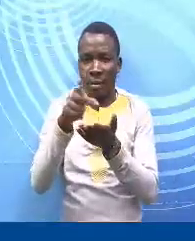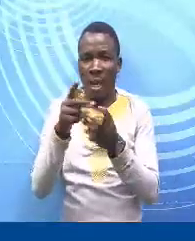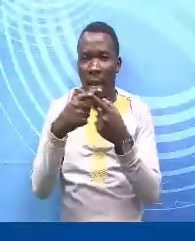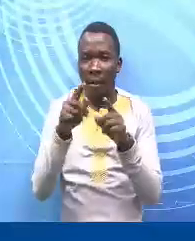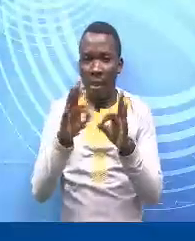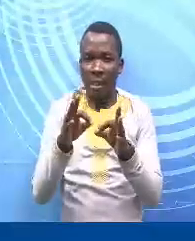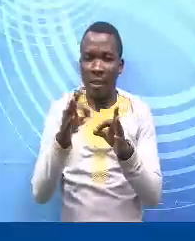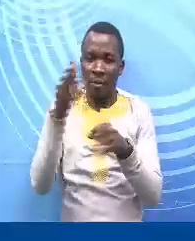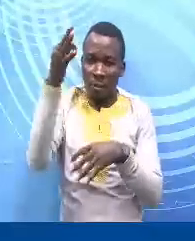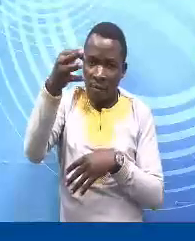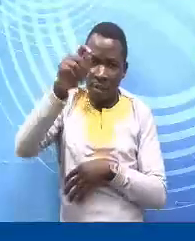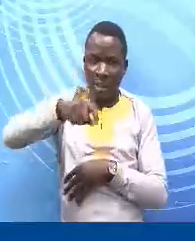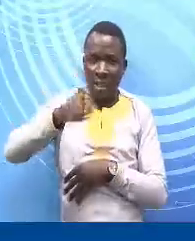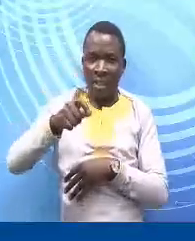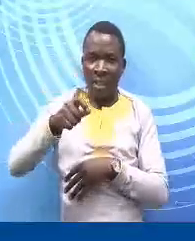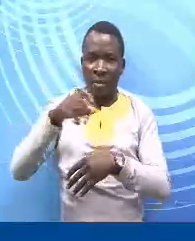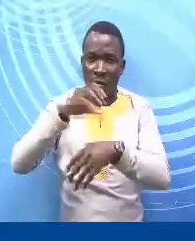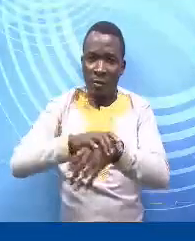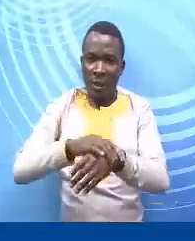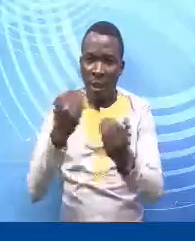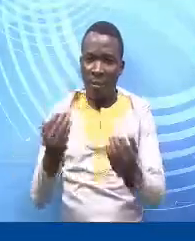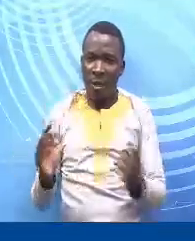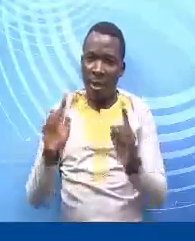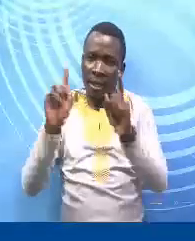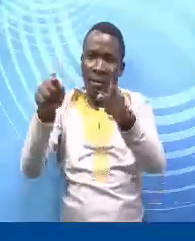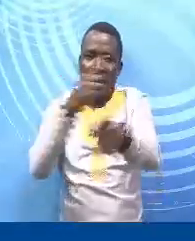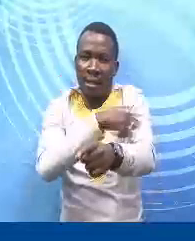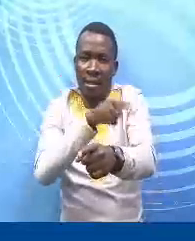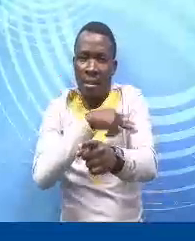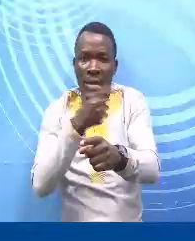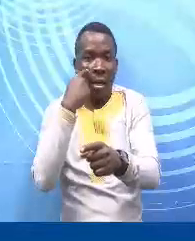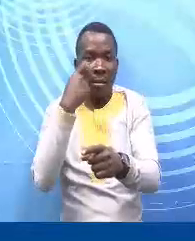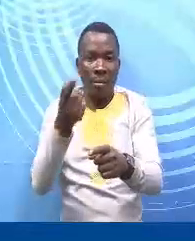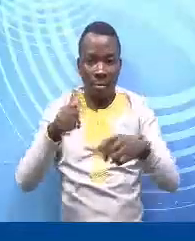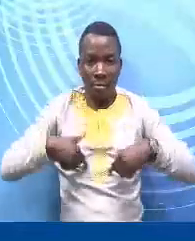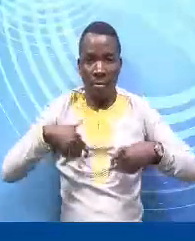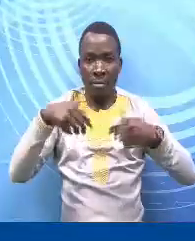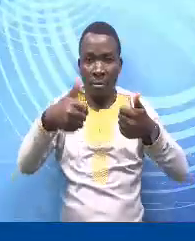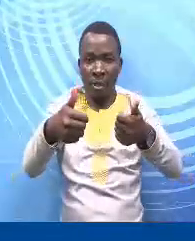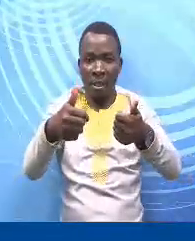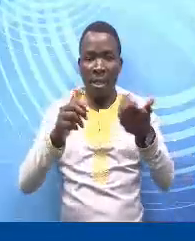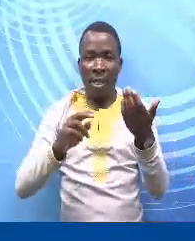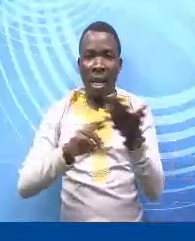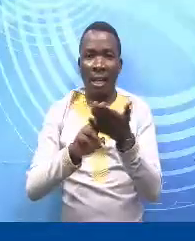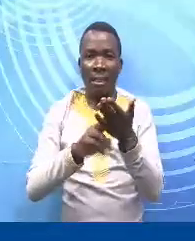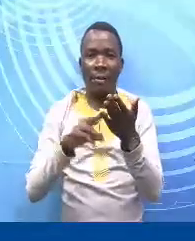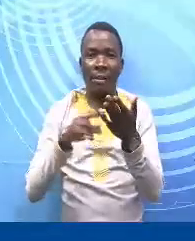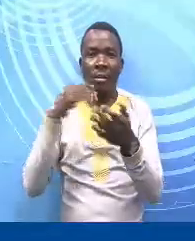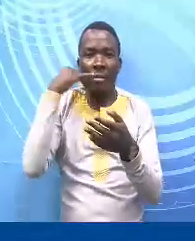yanjye nubwo nafata abana nkabajyana nkabavuza nkababona ari bazima aga telefone ko gukorera kari muri mobile money